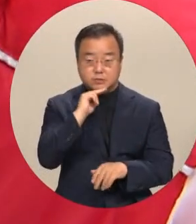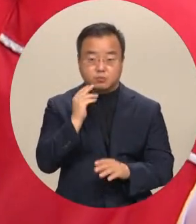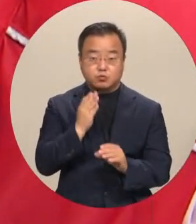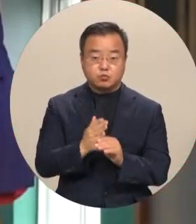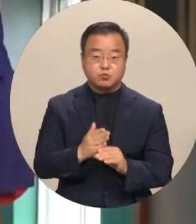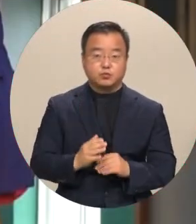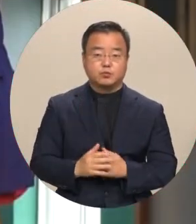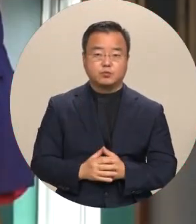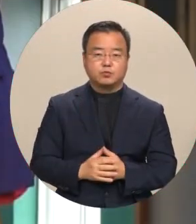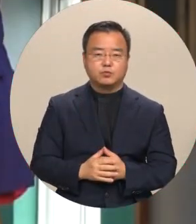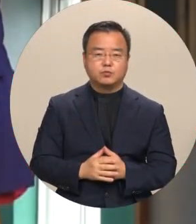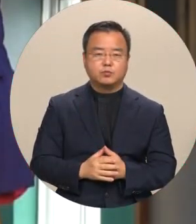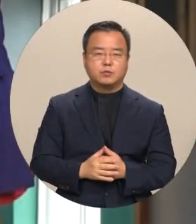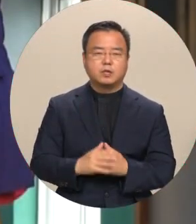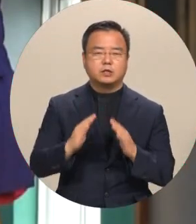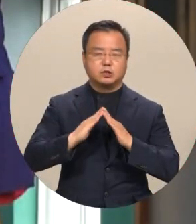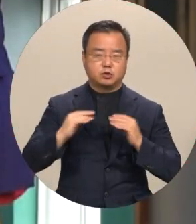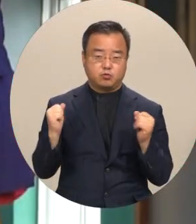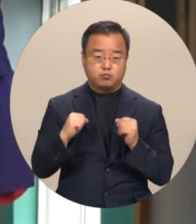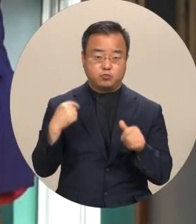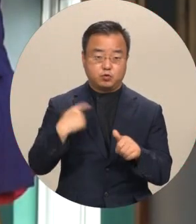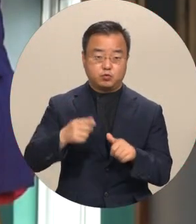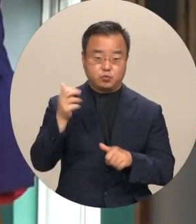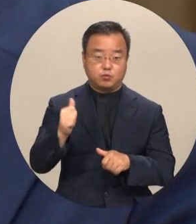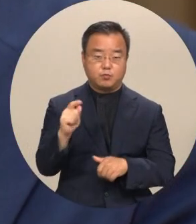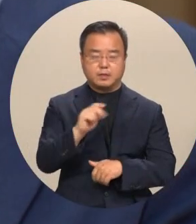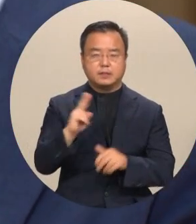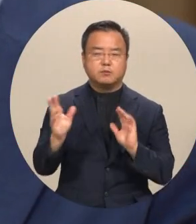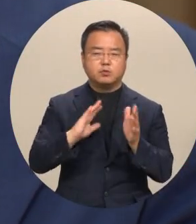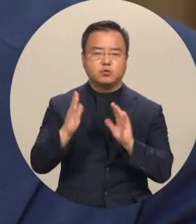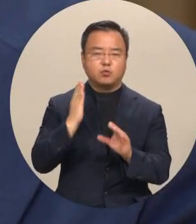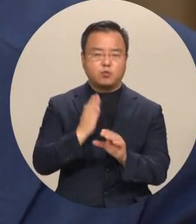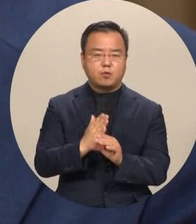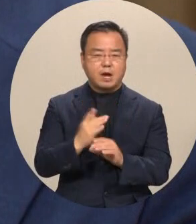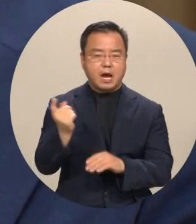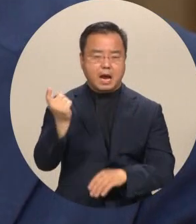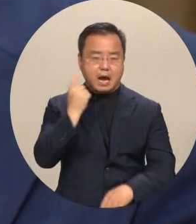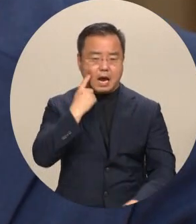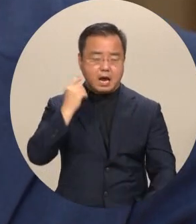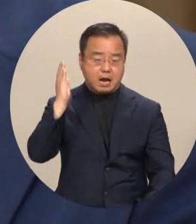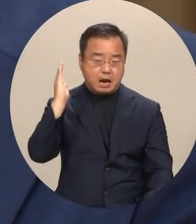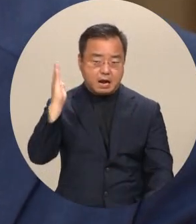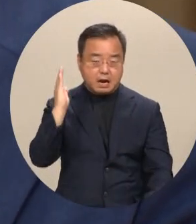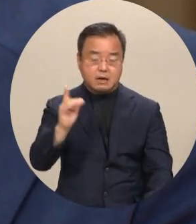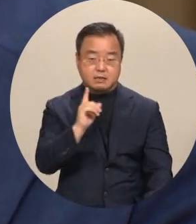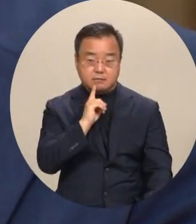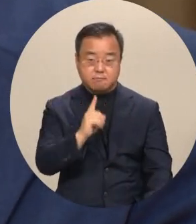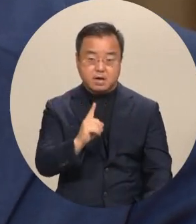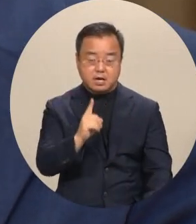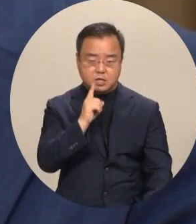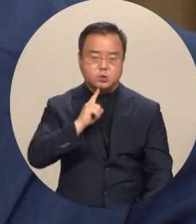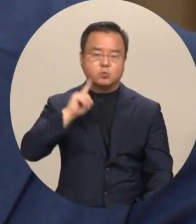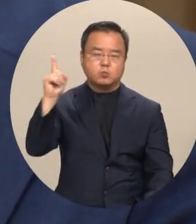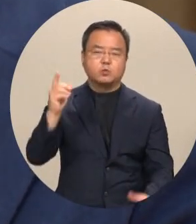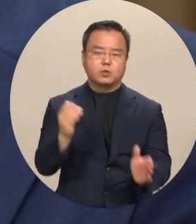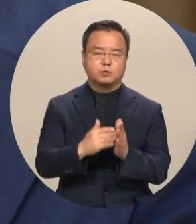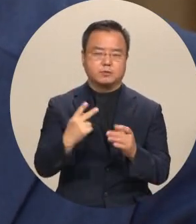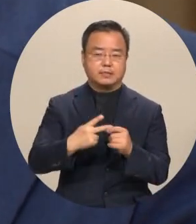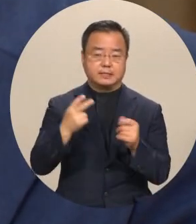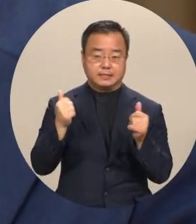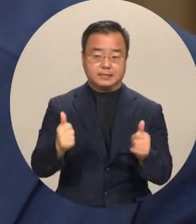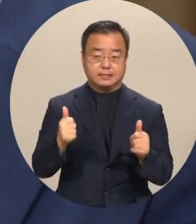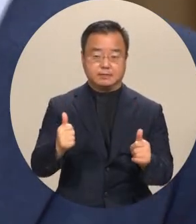있습니다 서거석 전북 교육감은 TV 토론회 중 허위 발언을 했다 의혹으로 검찰에 기소돼 이심 재판이